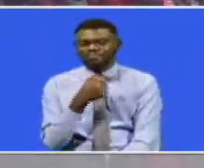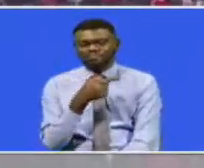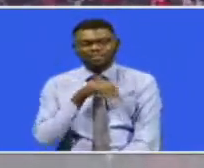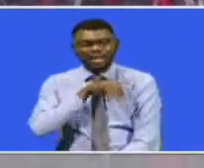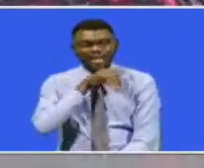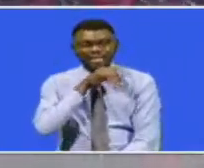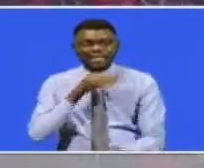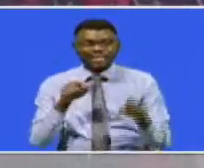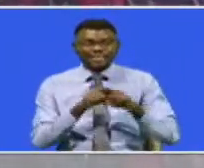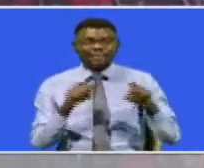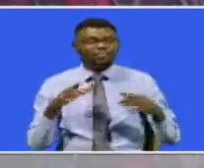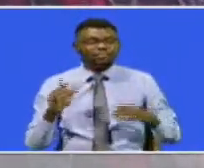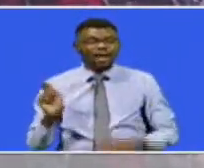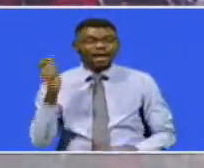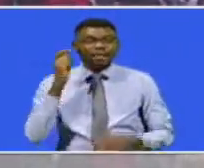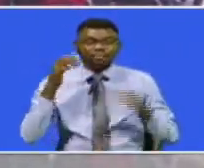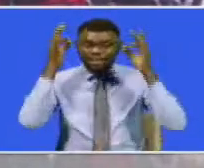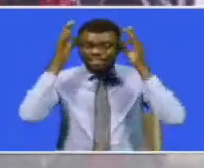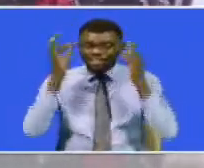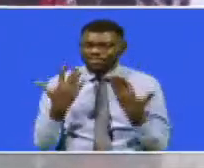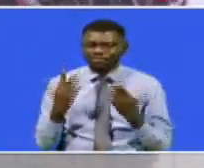Na